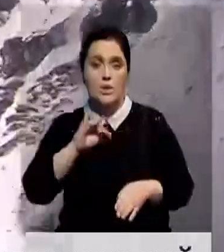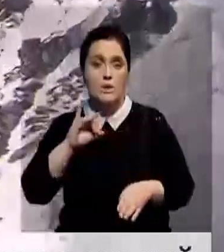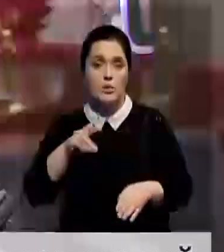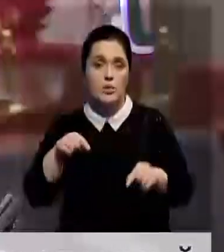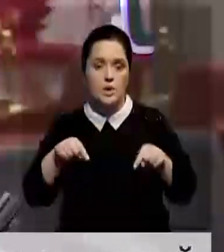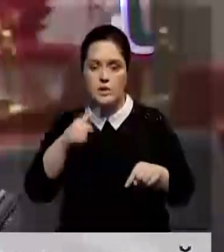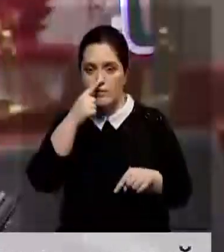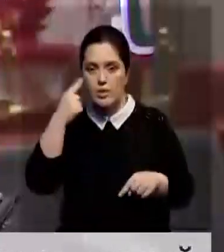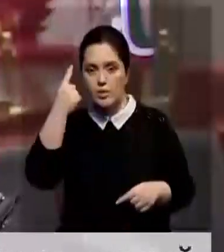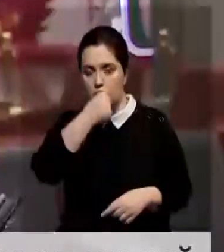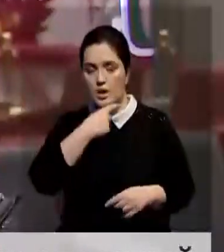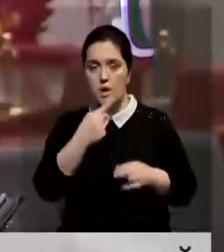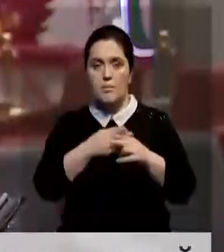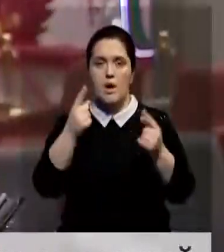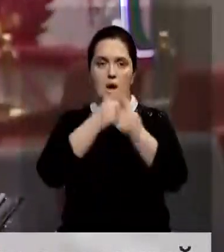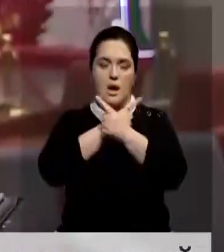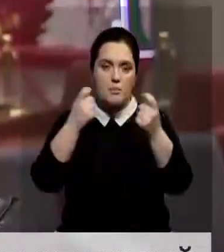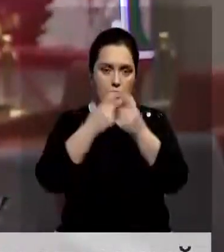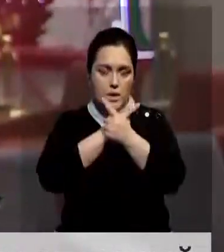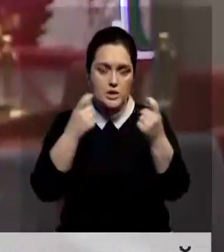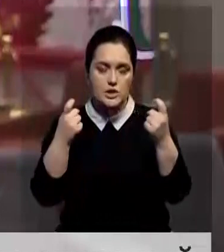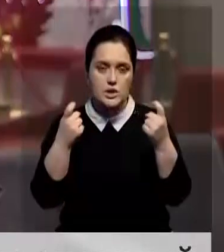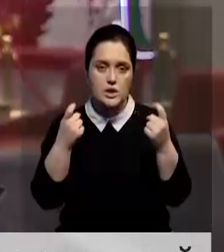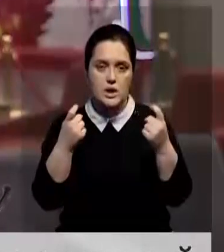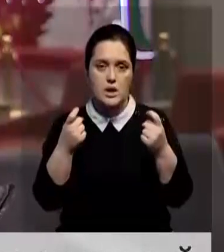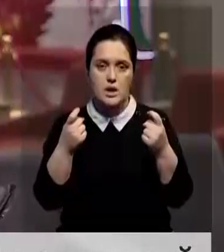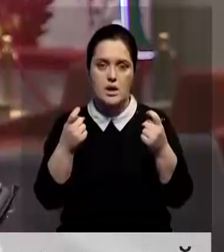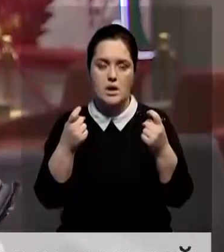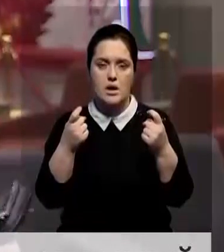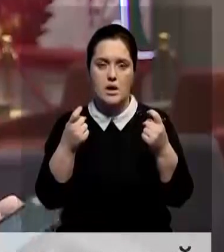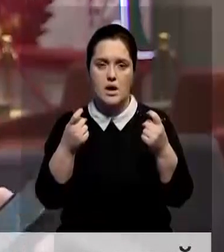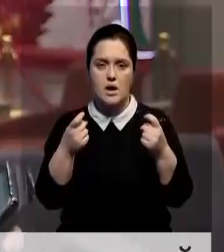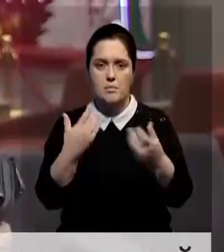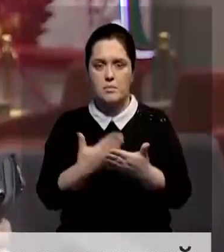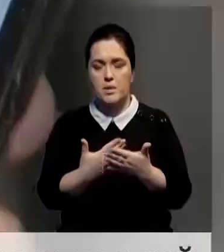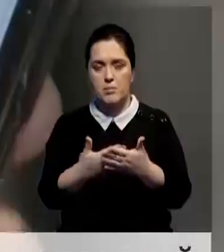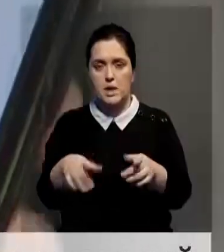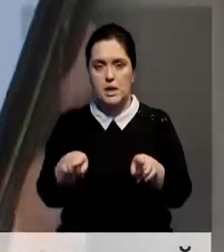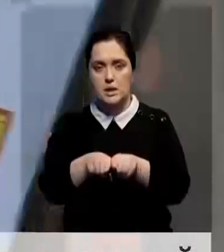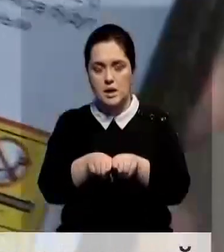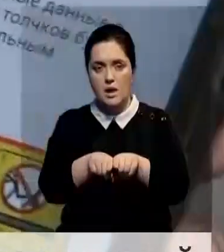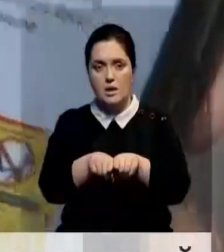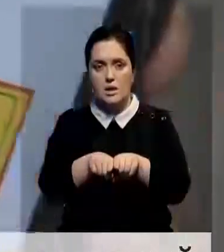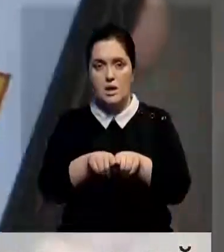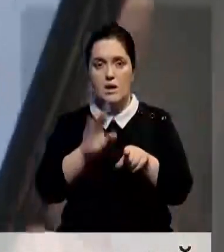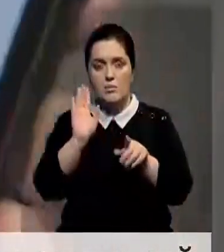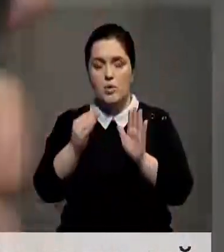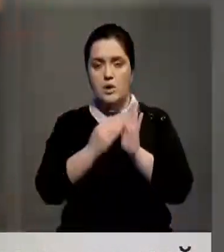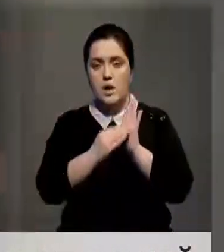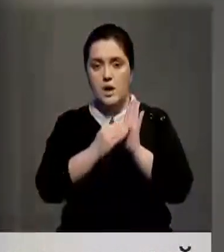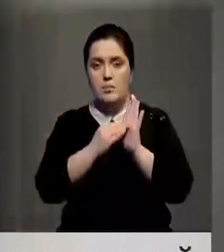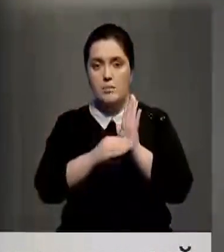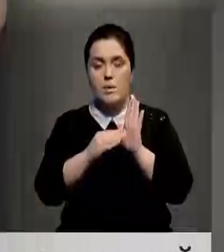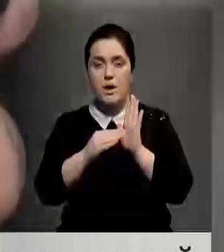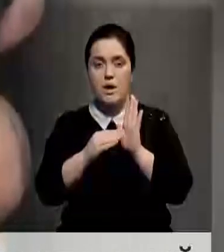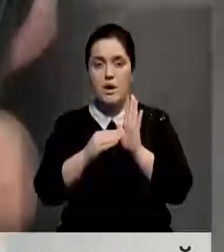года. Сейсмические оповещения, они выглядят примерно, будут выглядеть примерно так. То есть это будет написано сейсмическое